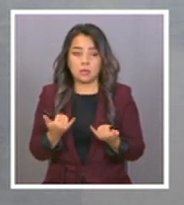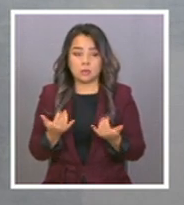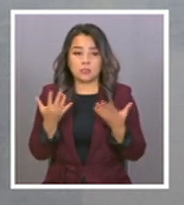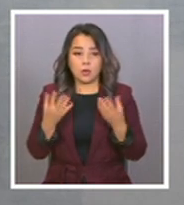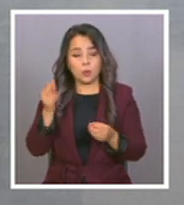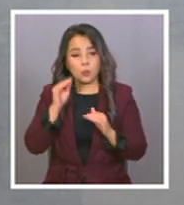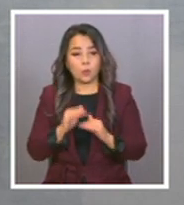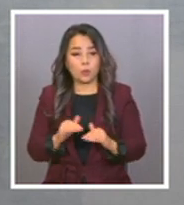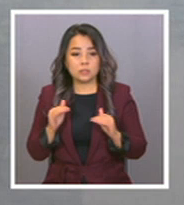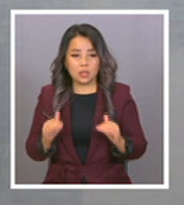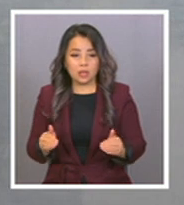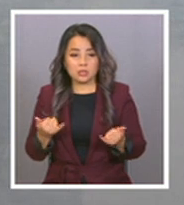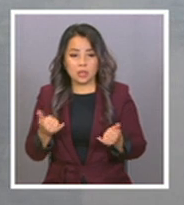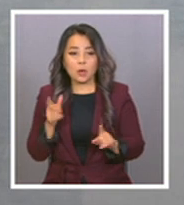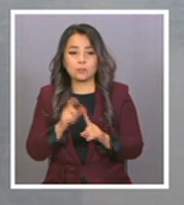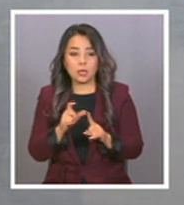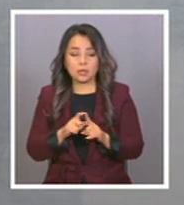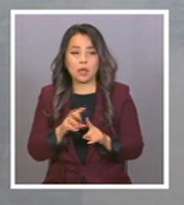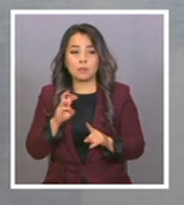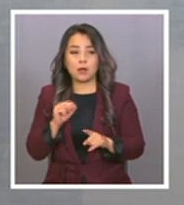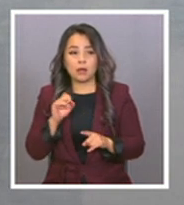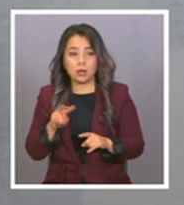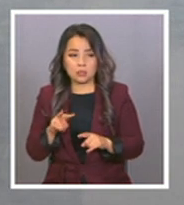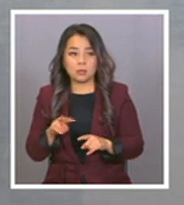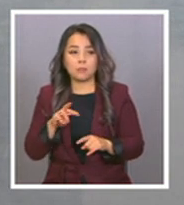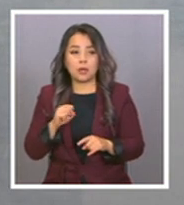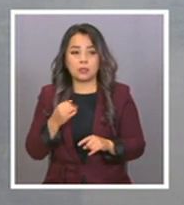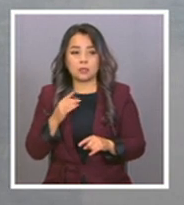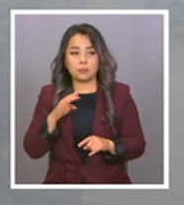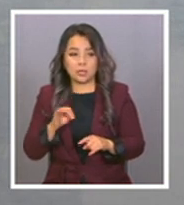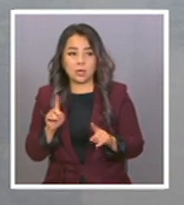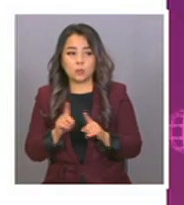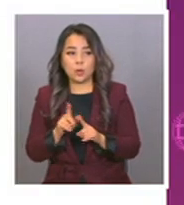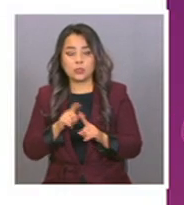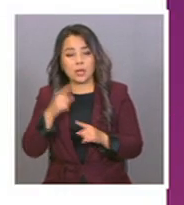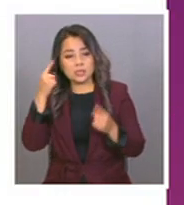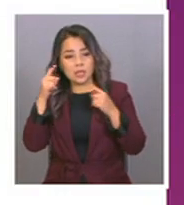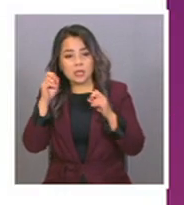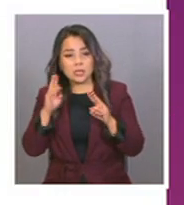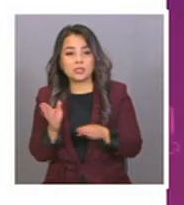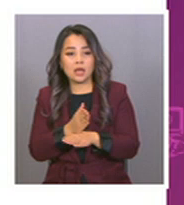оқушылар мақал мен Майқы бидің сөзінің идеясын талдаңыздар.